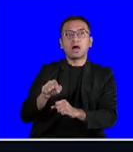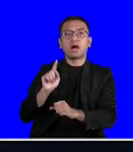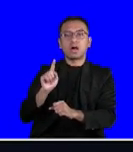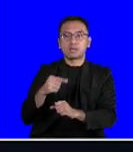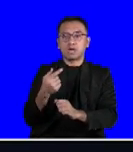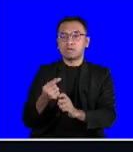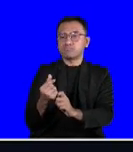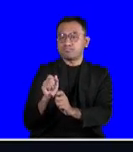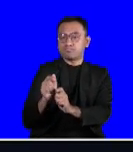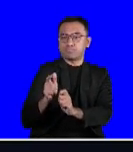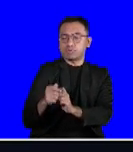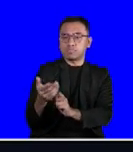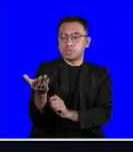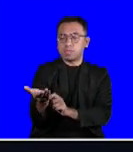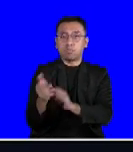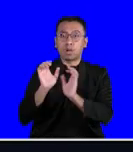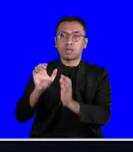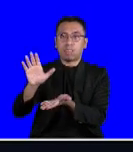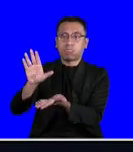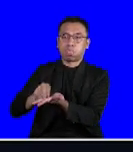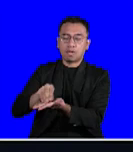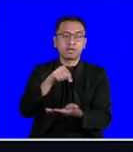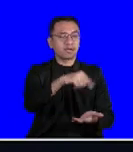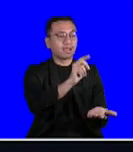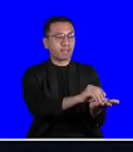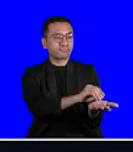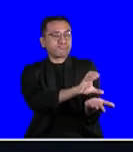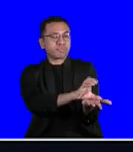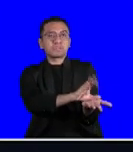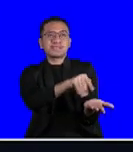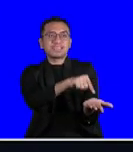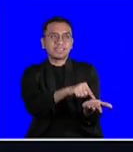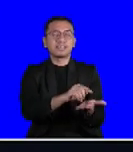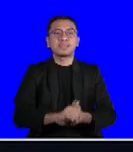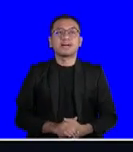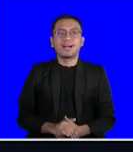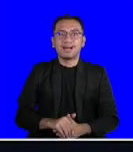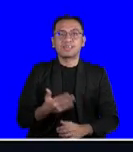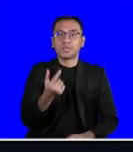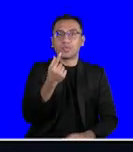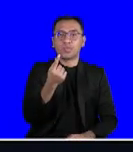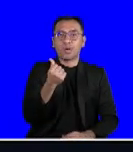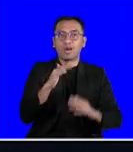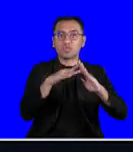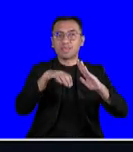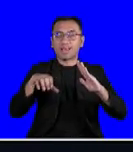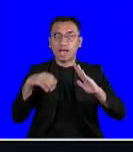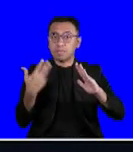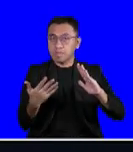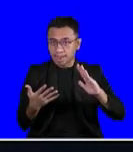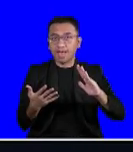ada juga pengeluaran yang naik. Nah, dengan demikian keuangan rumah tangga sebenarnya bisa